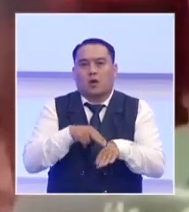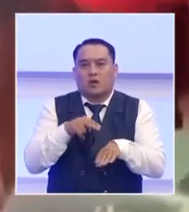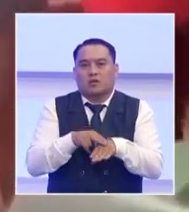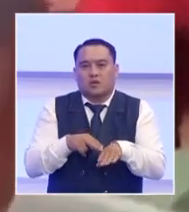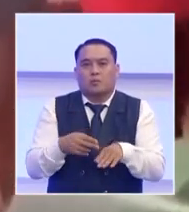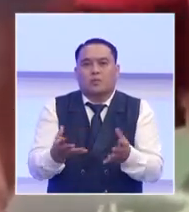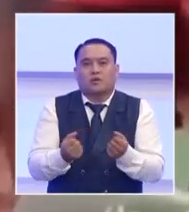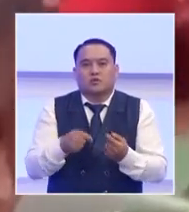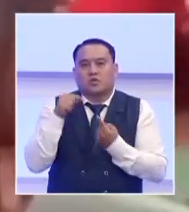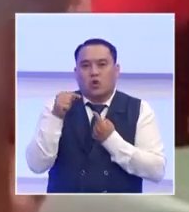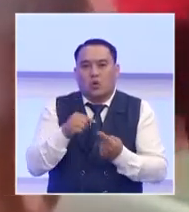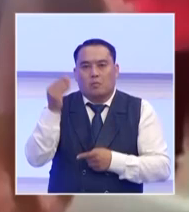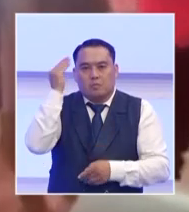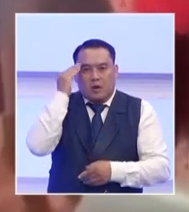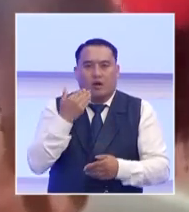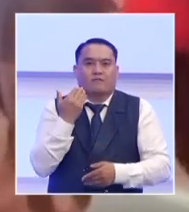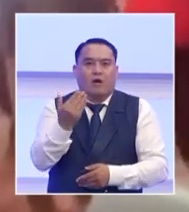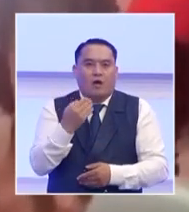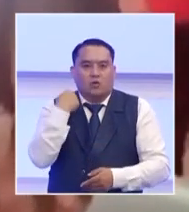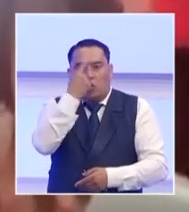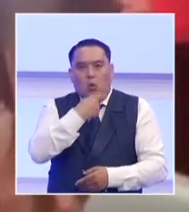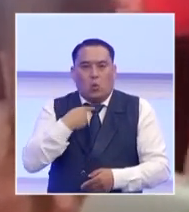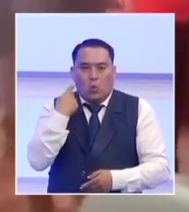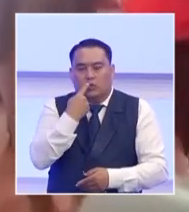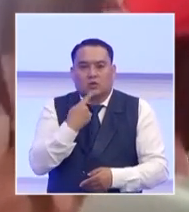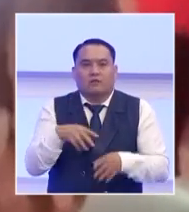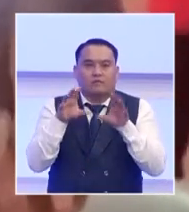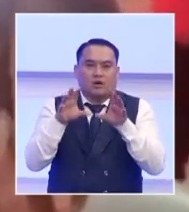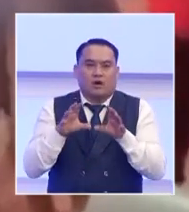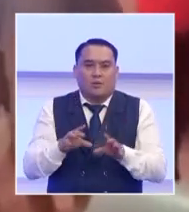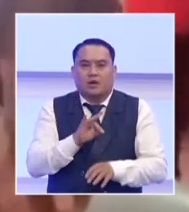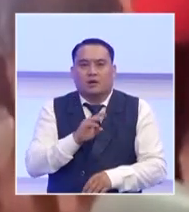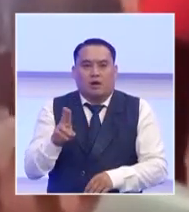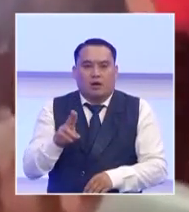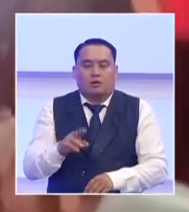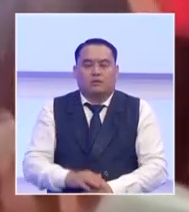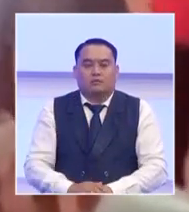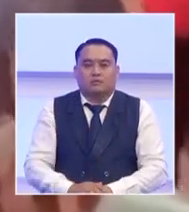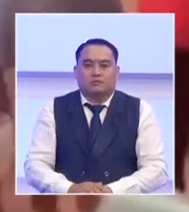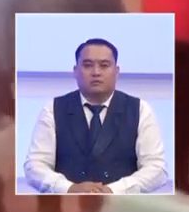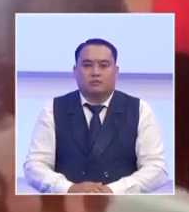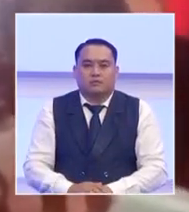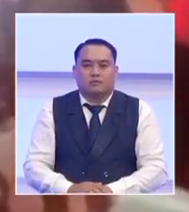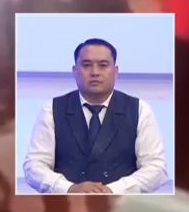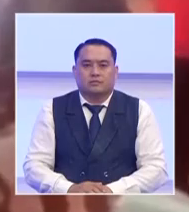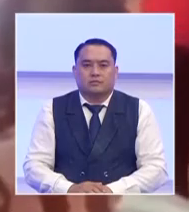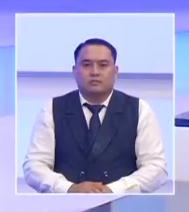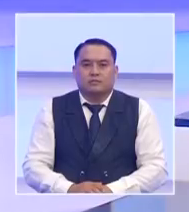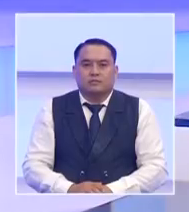принимаются соответствующие меры в отношении данных лиц рамках кодекса об административных правонарушениях на